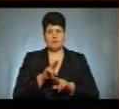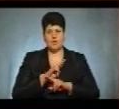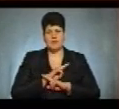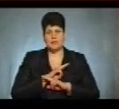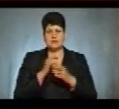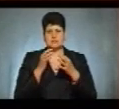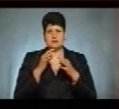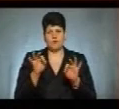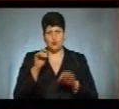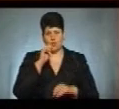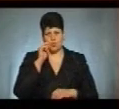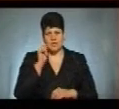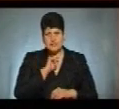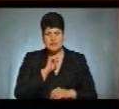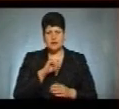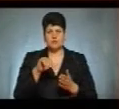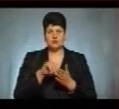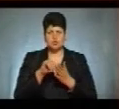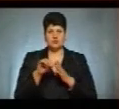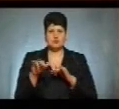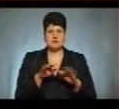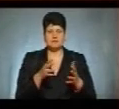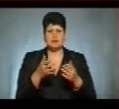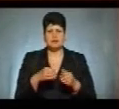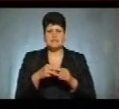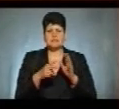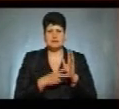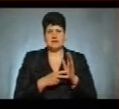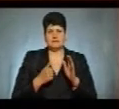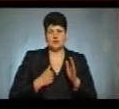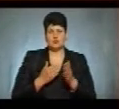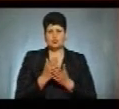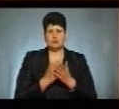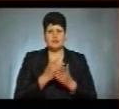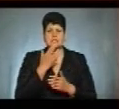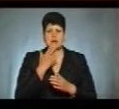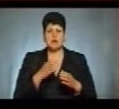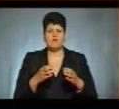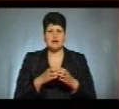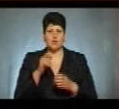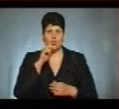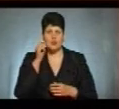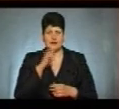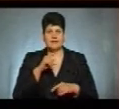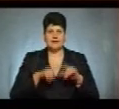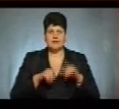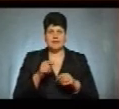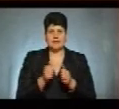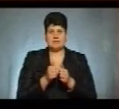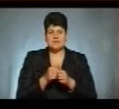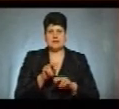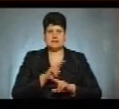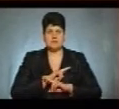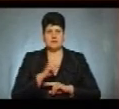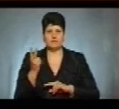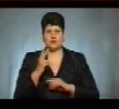за волю України. Участь у заході взяли 17 військовослужбовців Національної гвардії України, рідні та близькі загиблих у